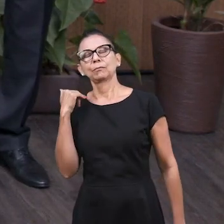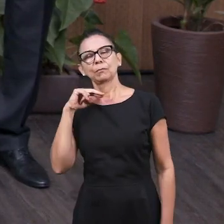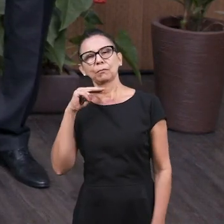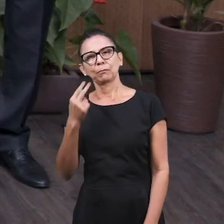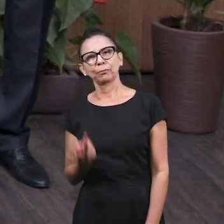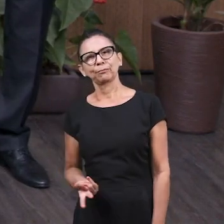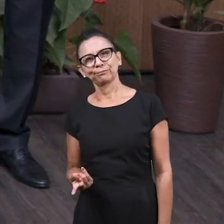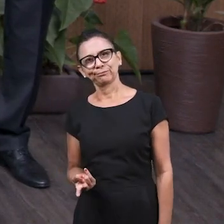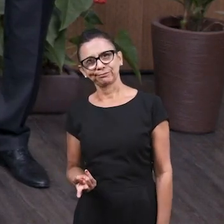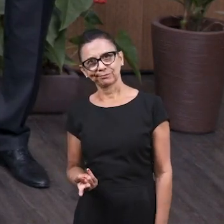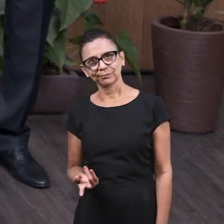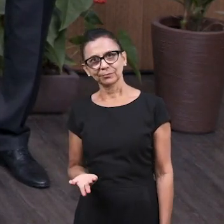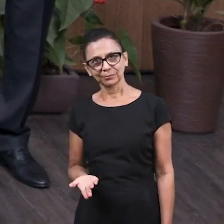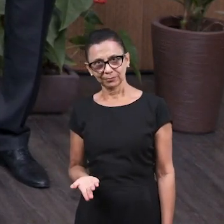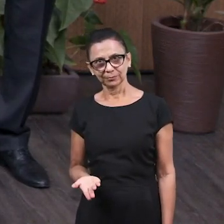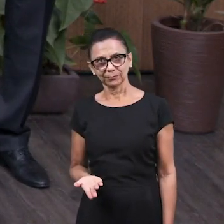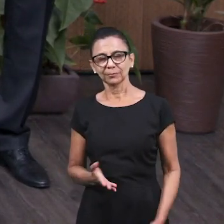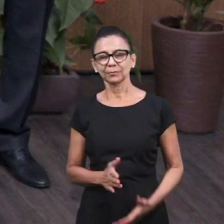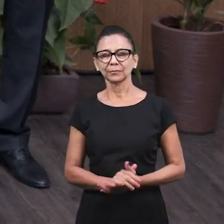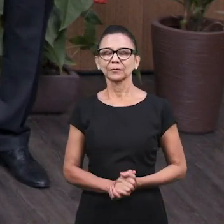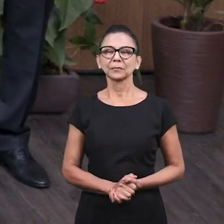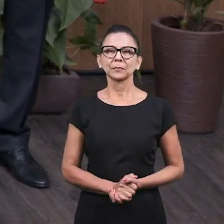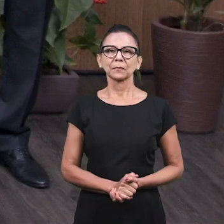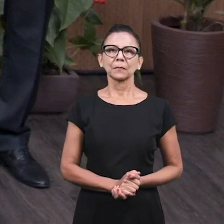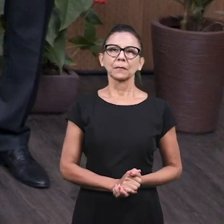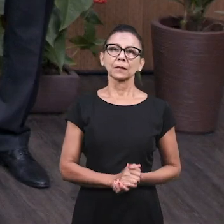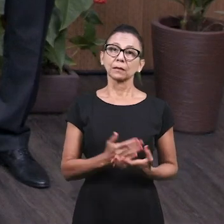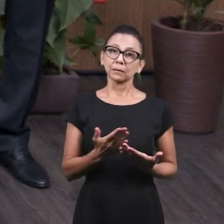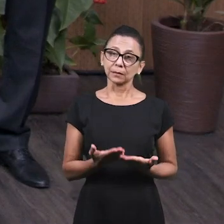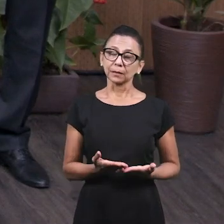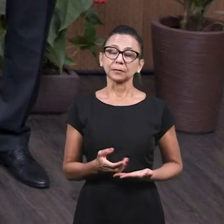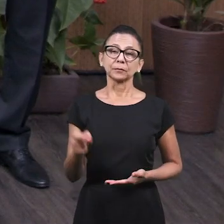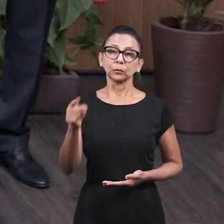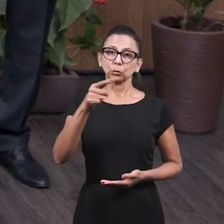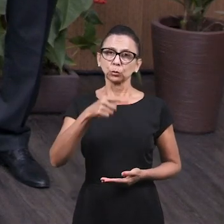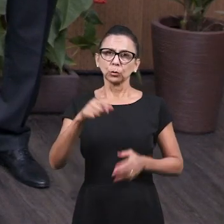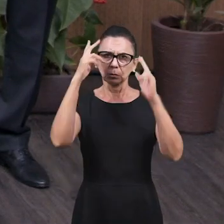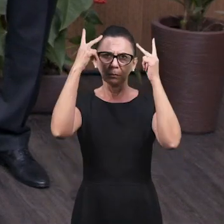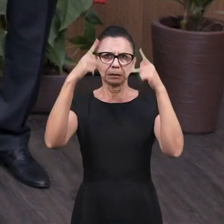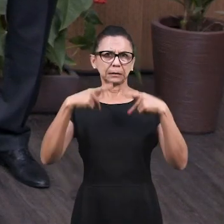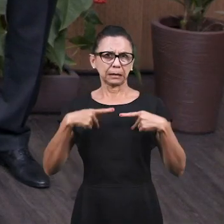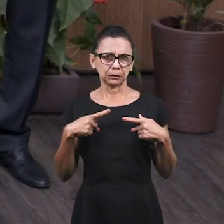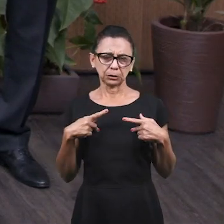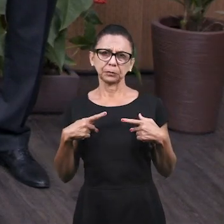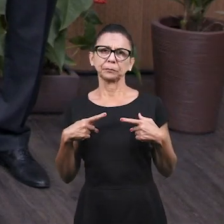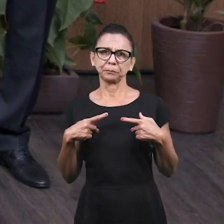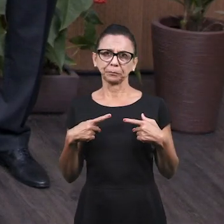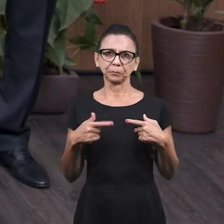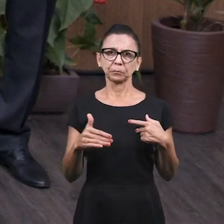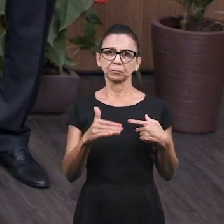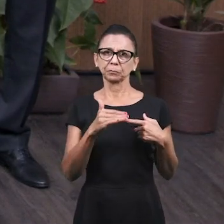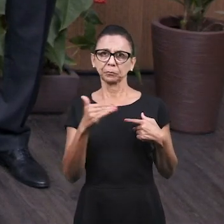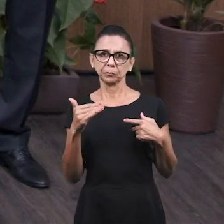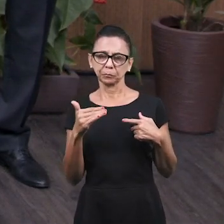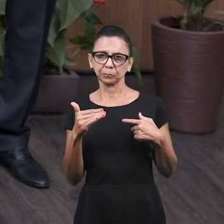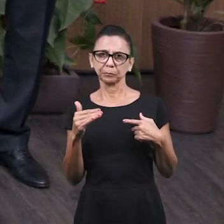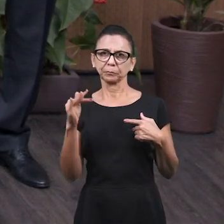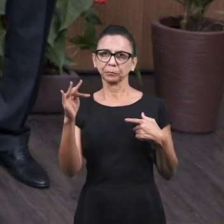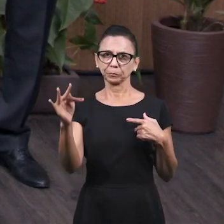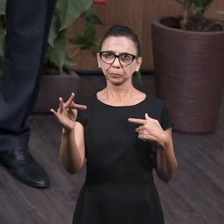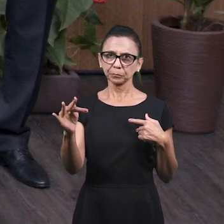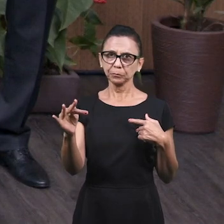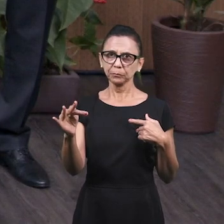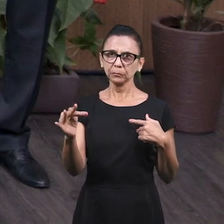к смерти. И с каждым днем, который проходит, человек умирает все больше. И